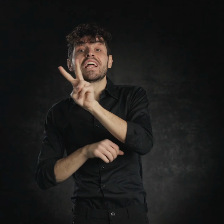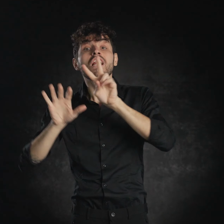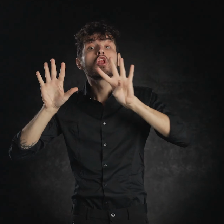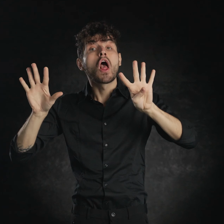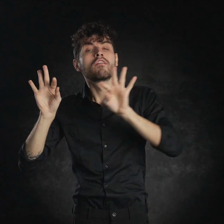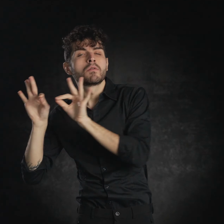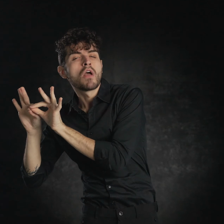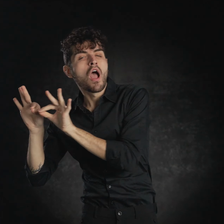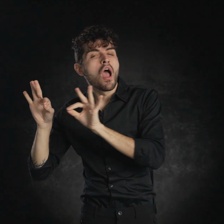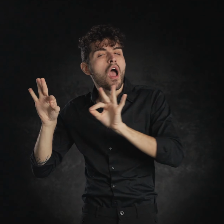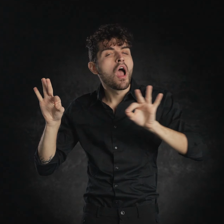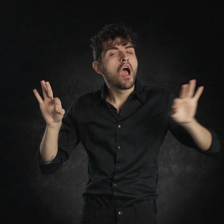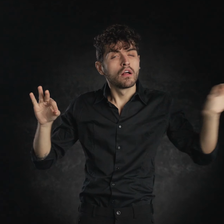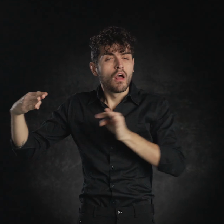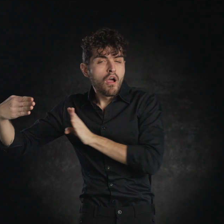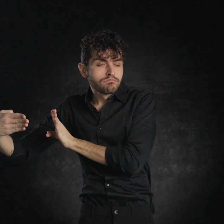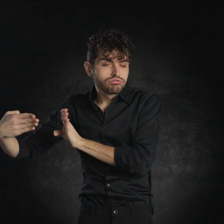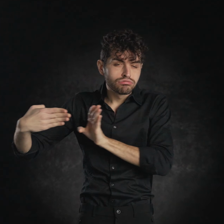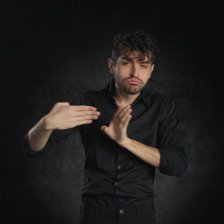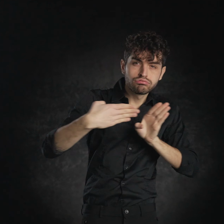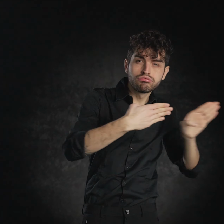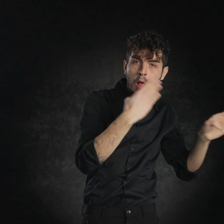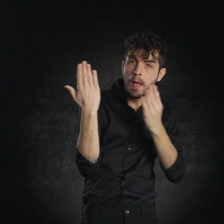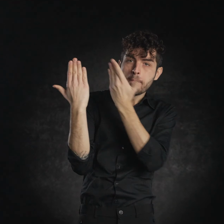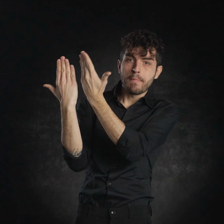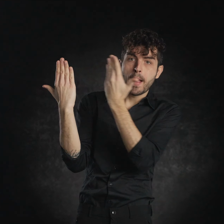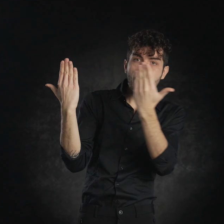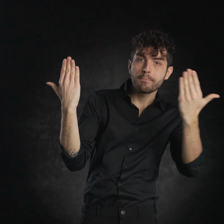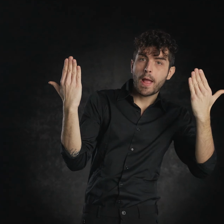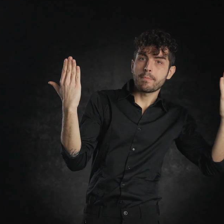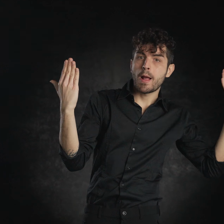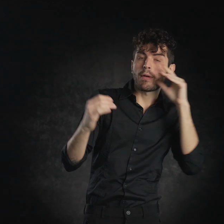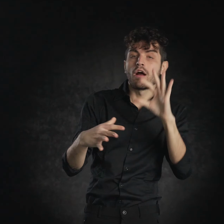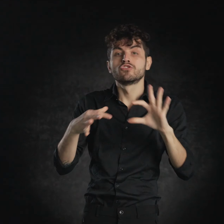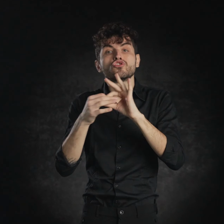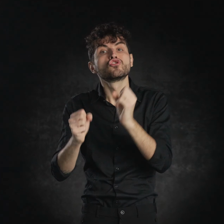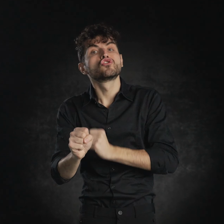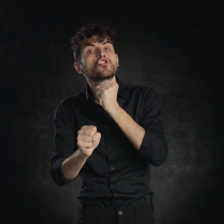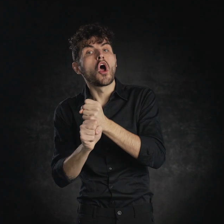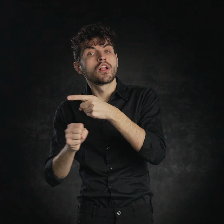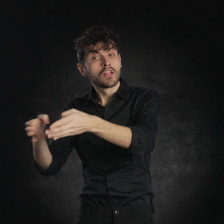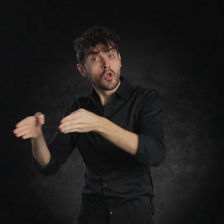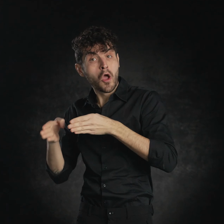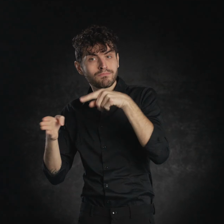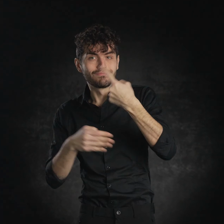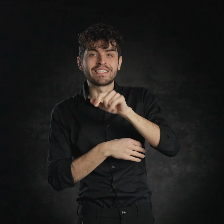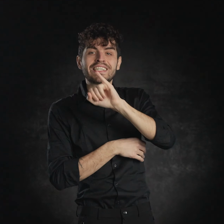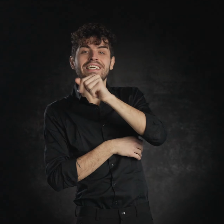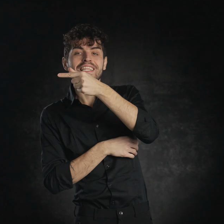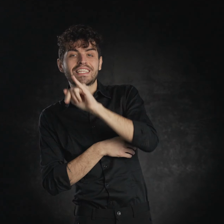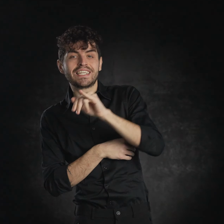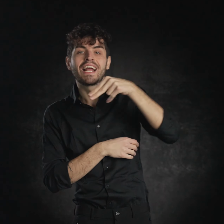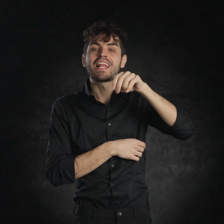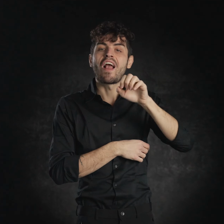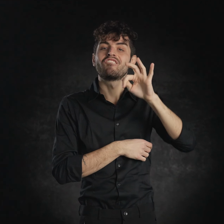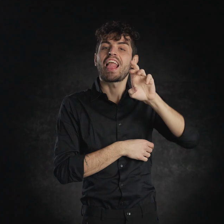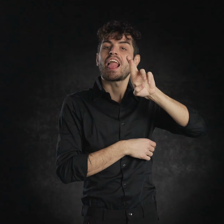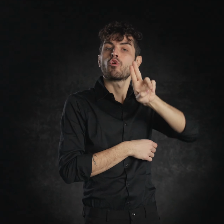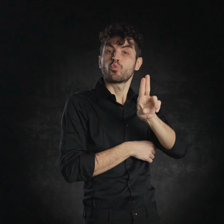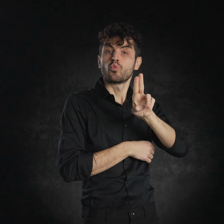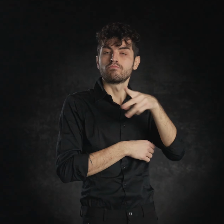Ci sono 29 m esattamente quello che era lo sviluppo della tomba di Tien efero e adesso Noi ci